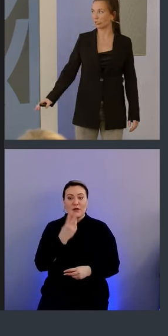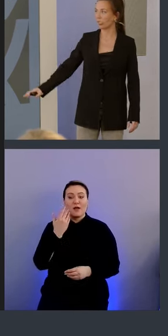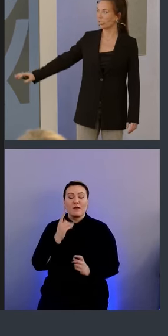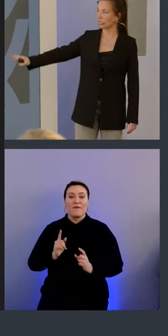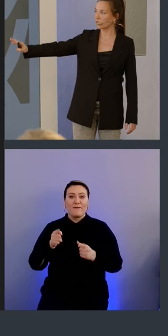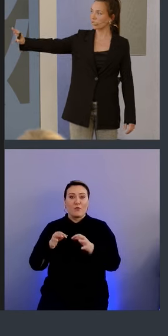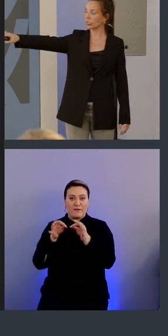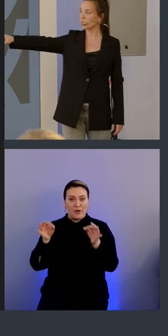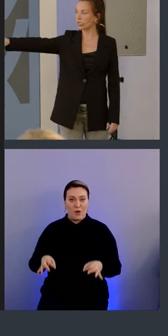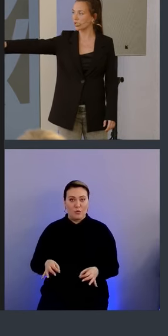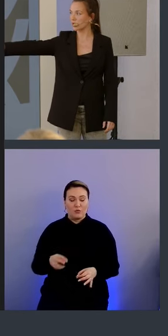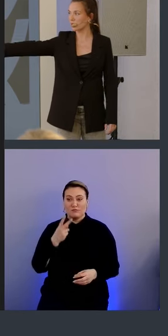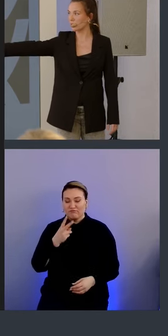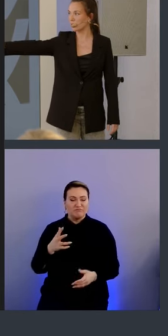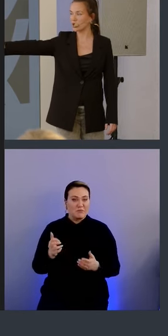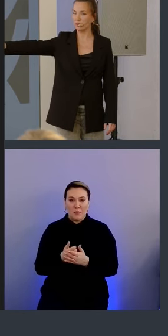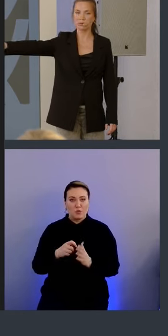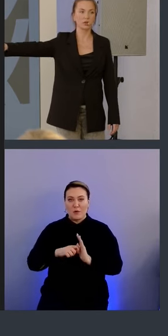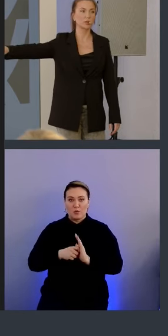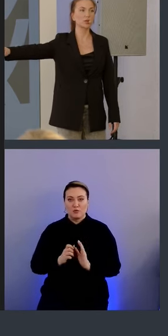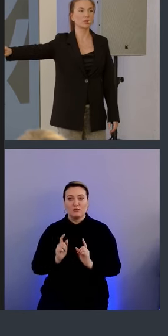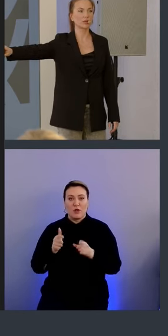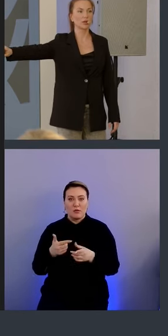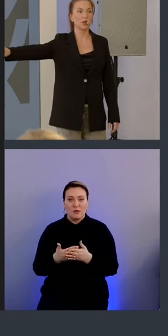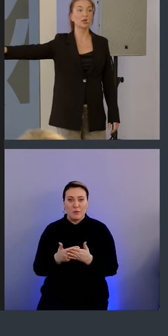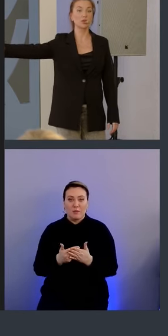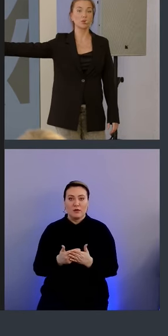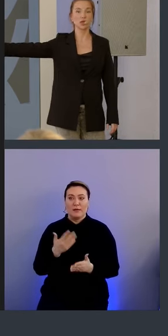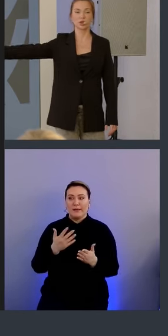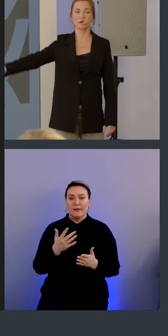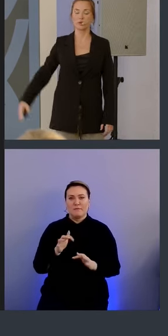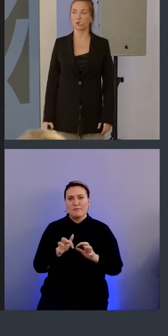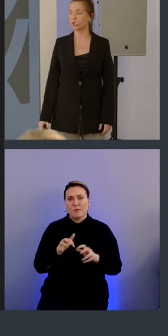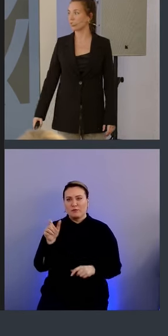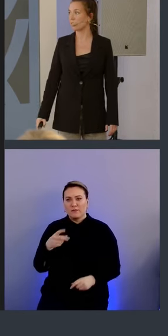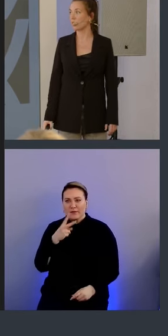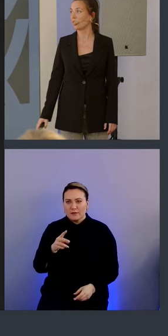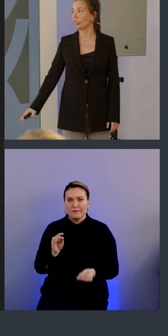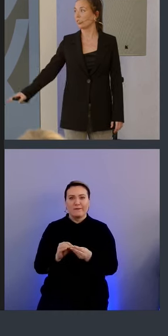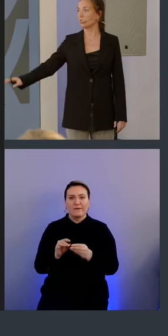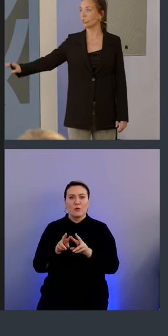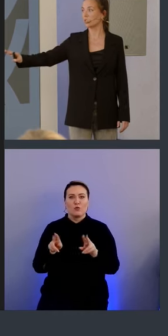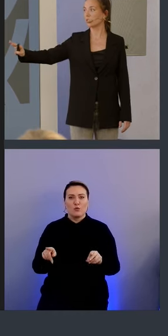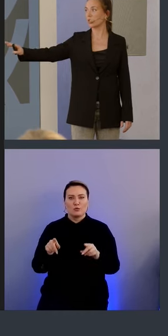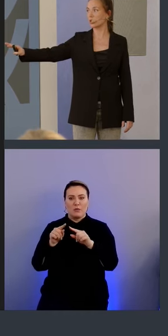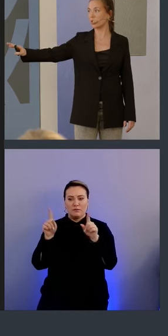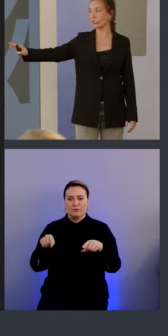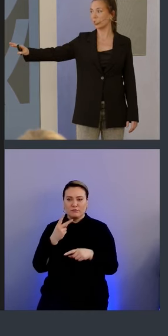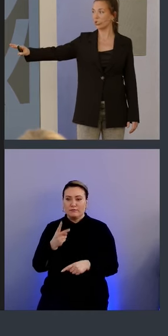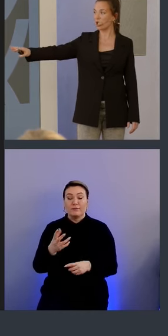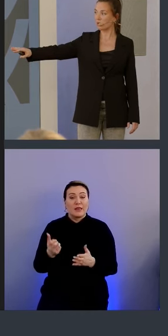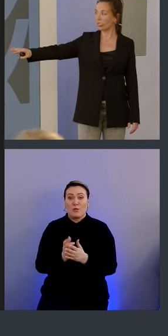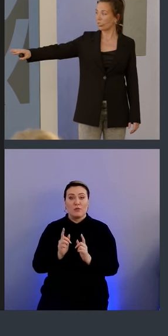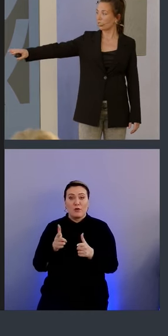в аккаунт. Вот у него не получилось зайти по ключам, допустим, или злоумышленник видит то же самое. У него не удалось зайти